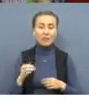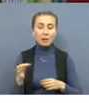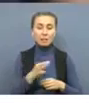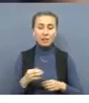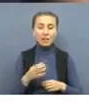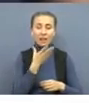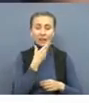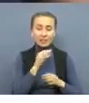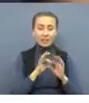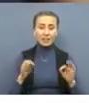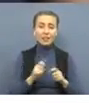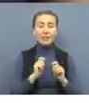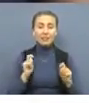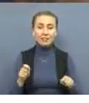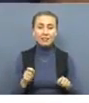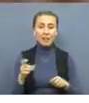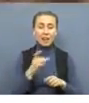торжественное открытие прошло в райцентре Жаксы.